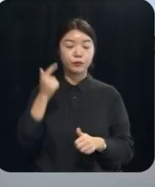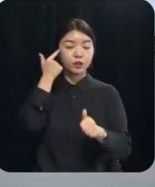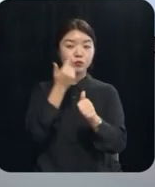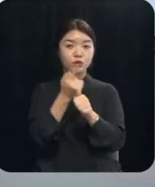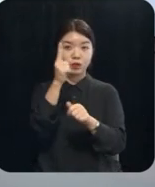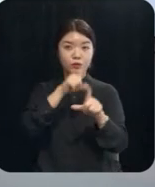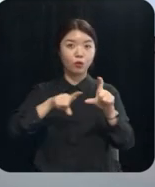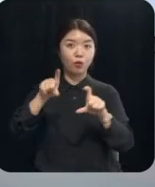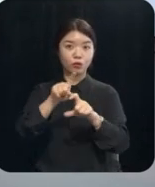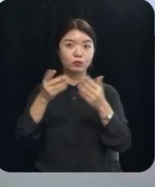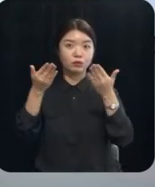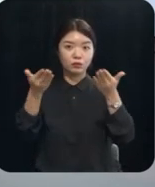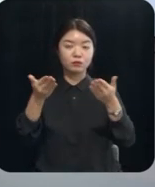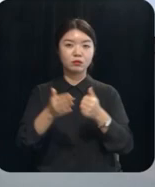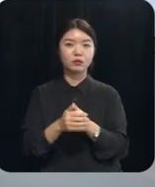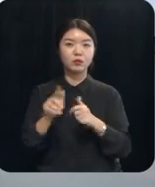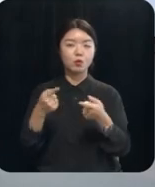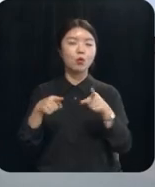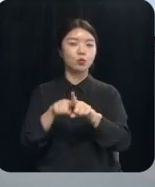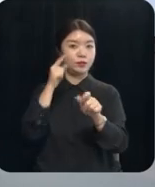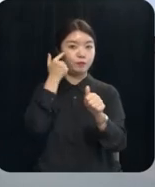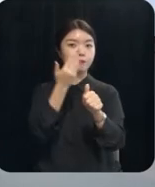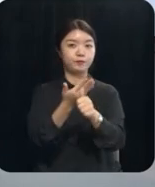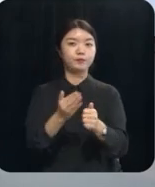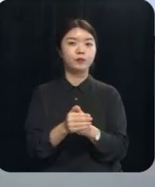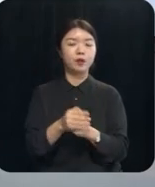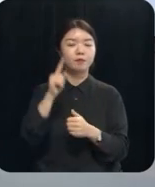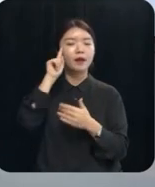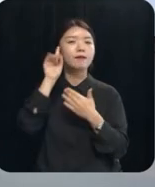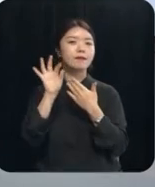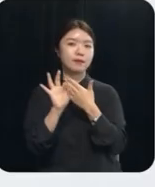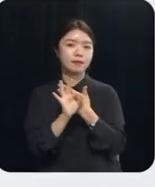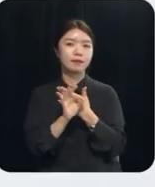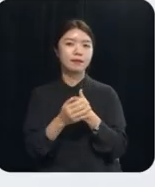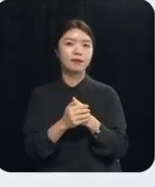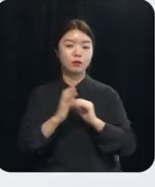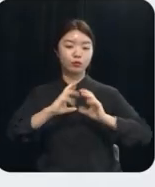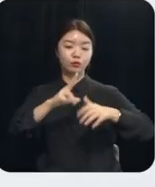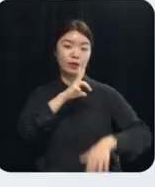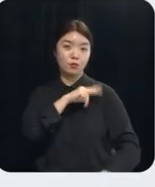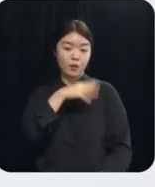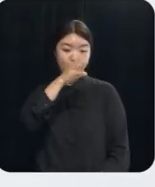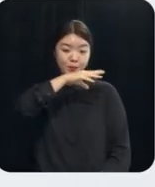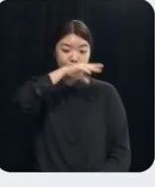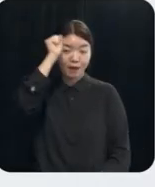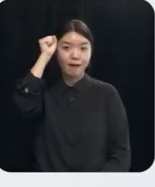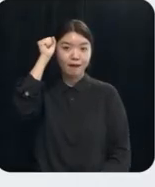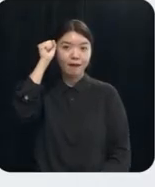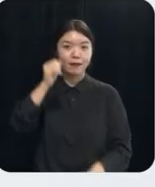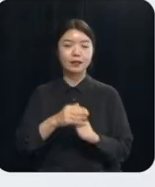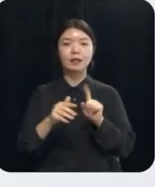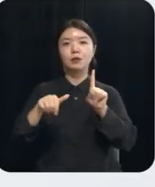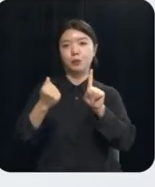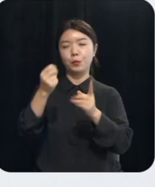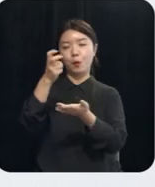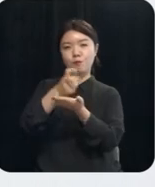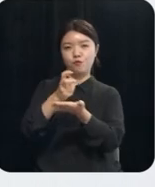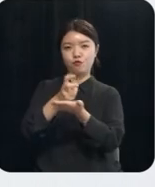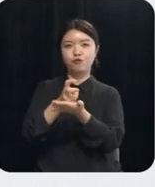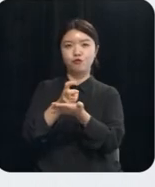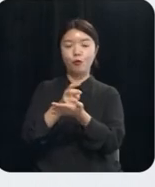더 드릴 텐데요. 이거는 공통 질문입니다. 만약에 국회의원에 이제 당선이 되게 되면 1호 법률안으로